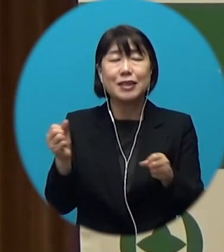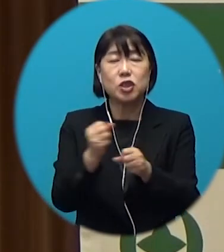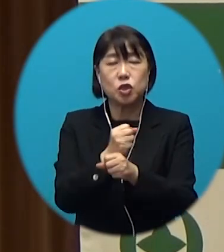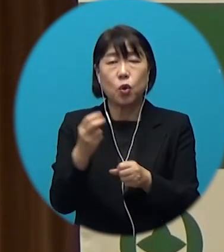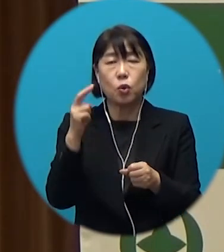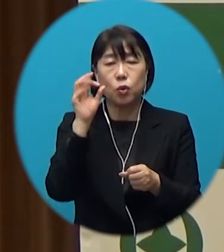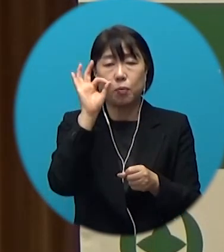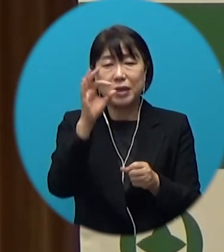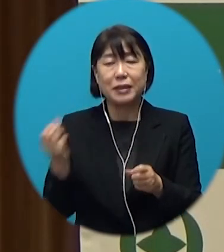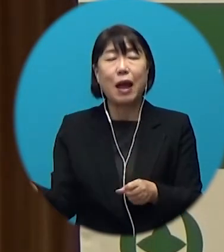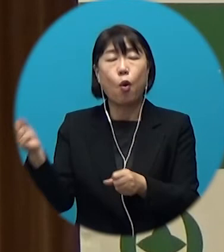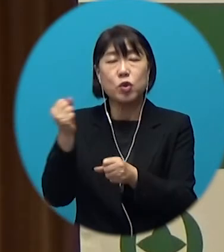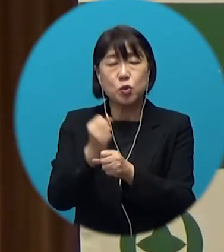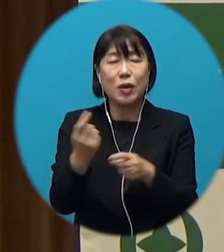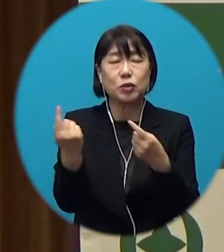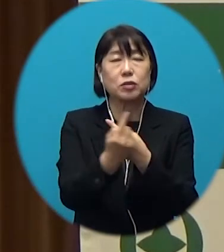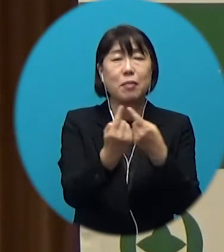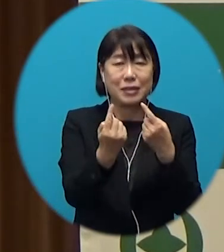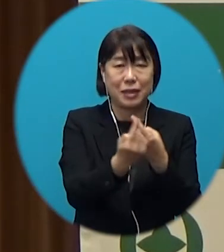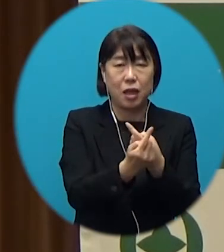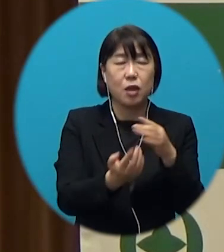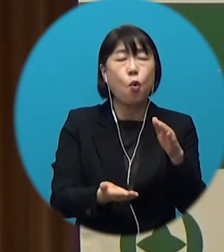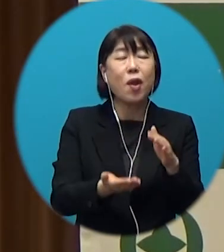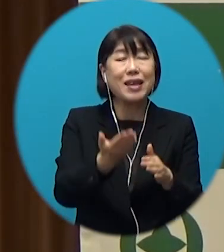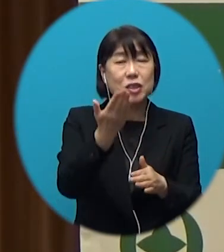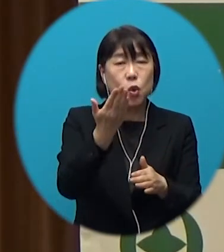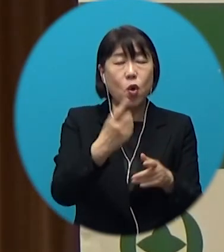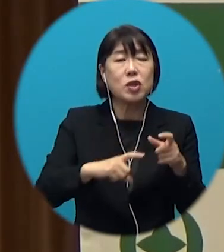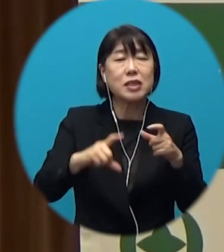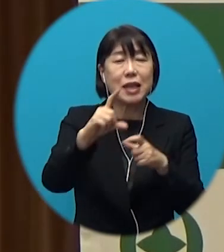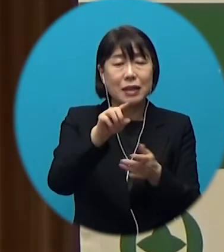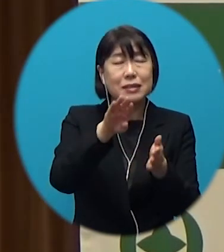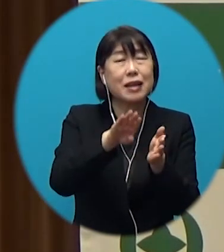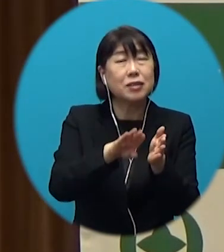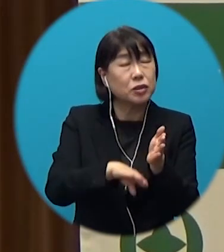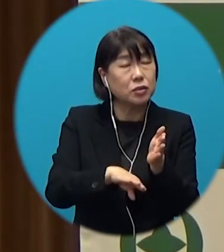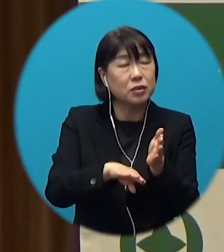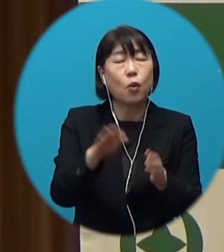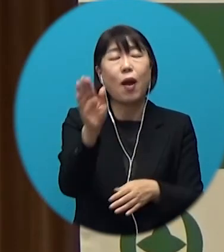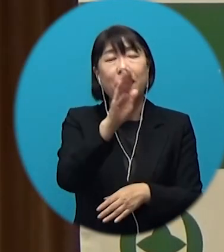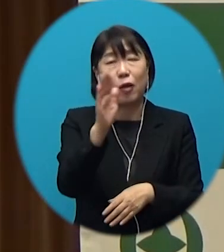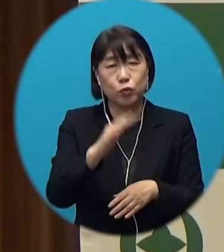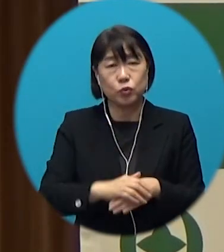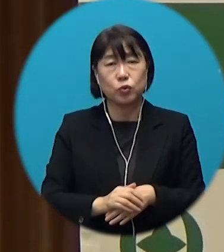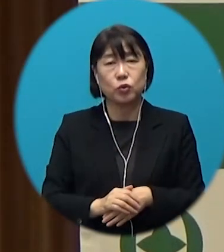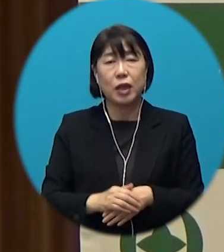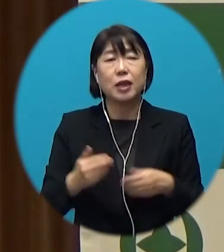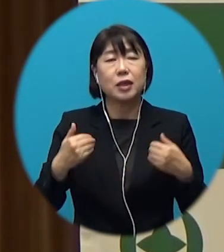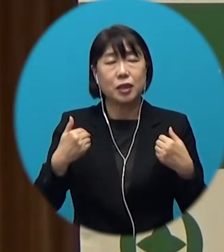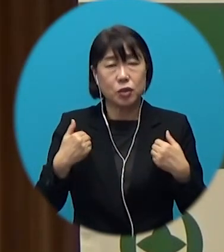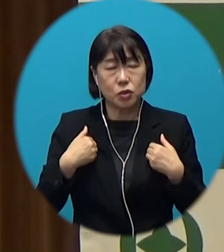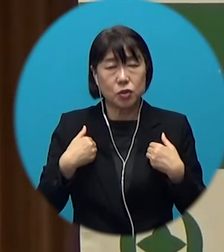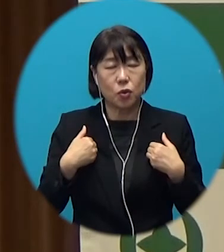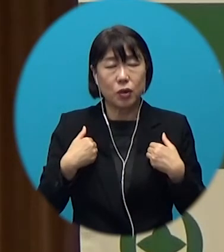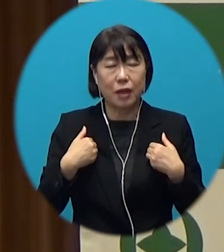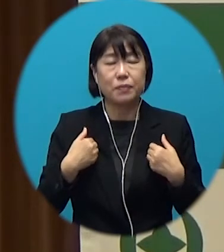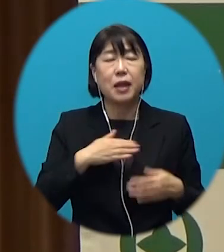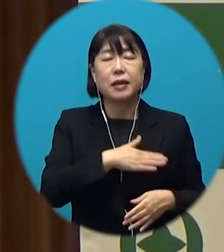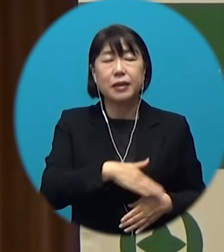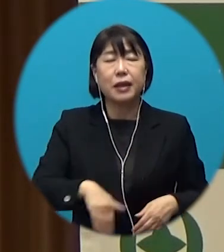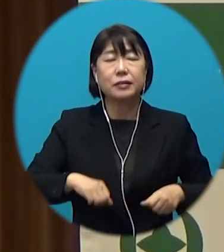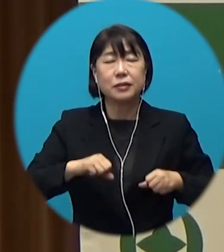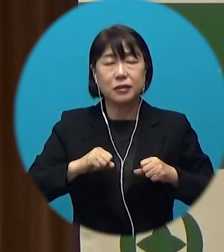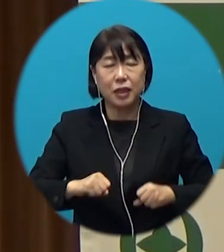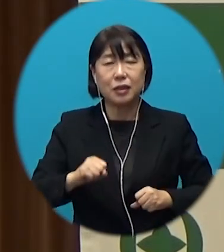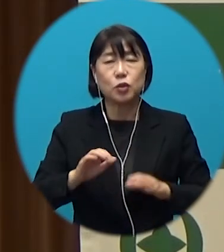ました。これ以上ですね、さらに削減していくというのではなくてですね、必要な健全化段階にある懸